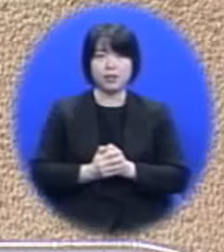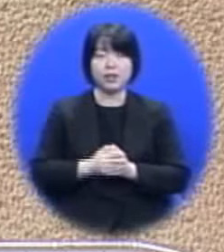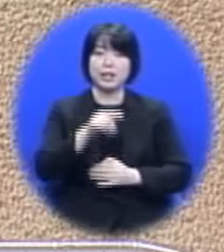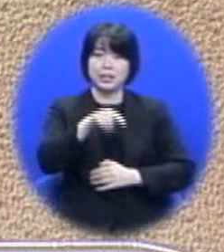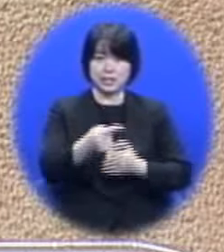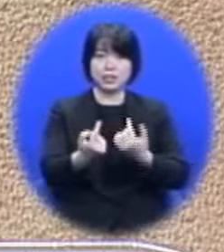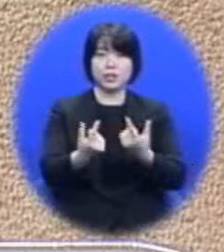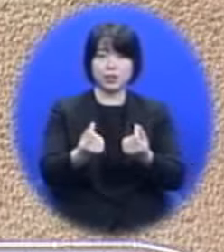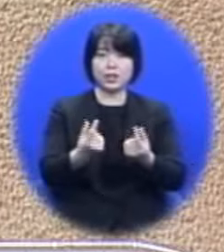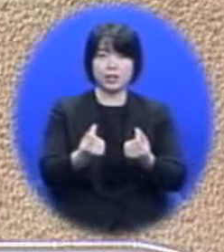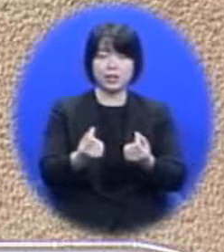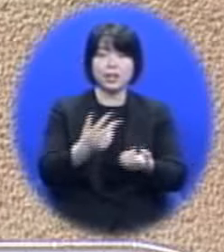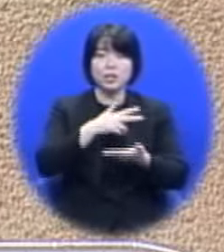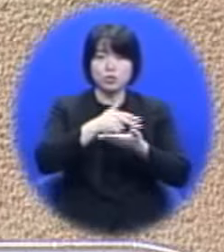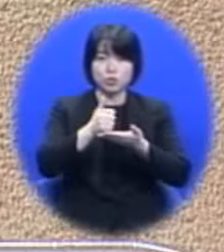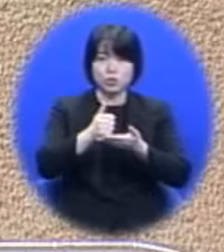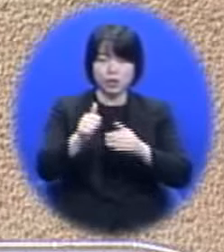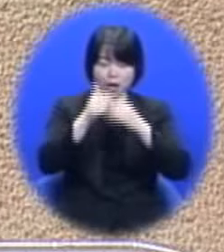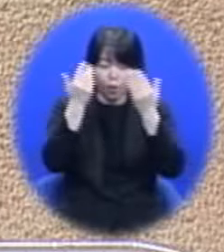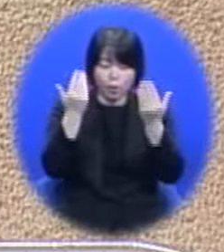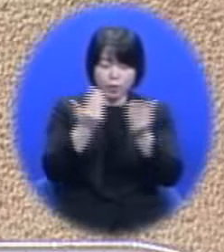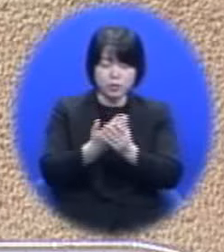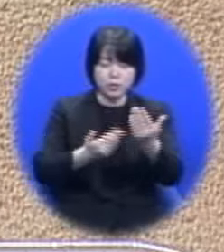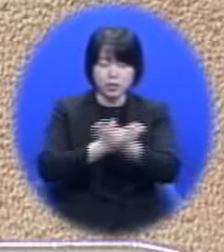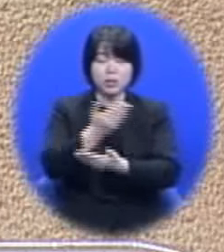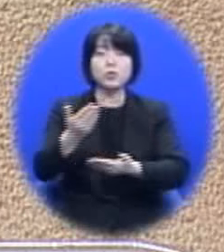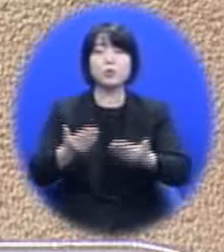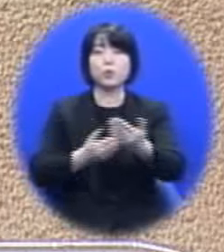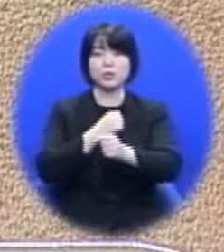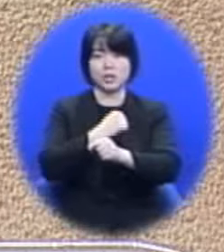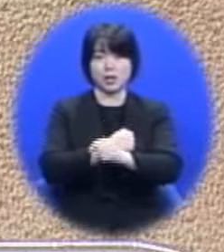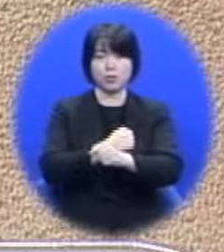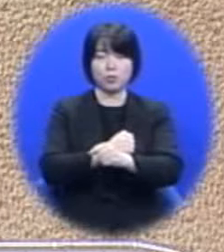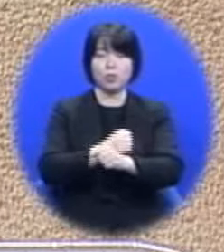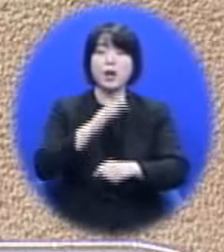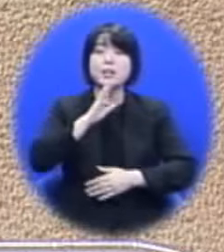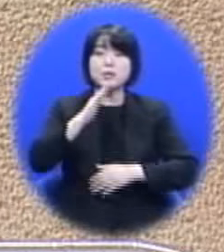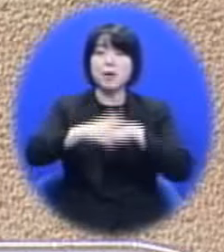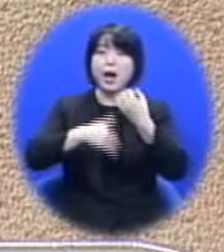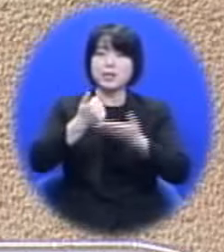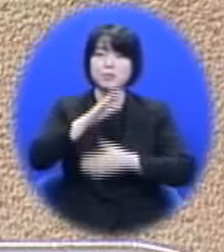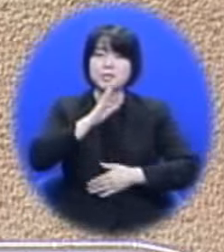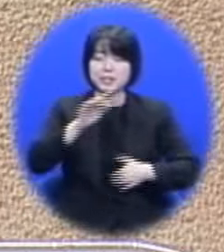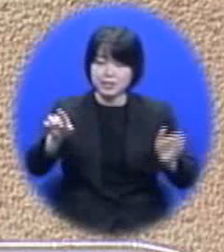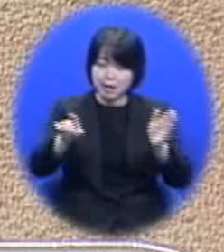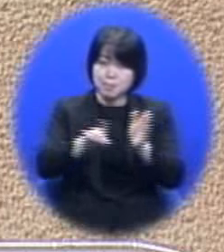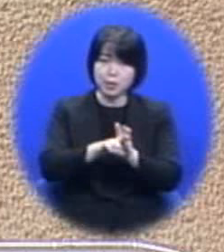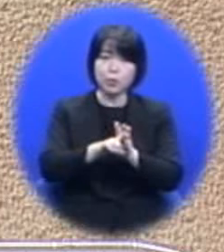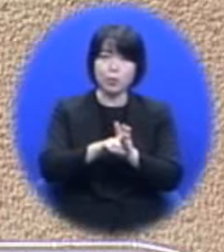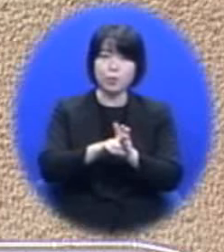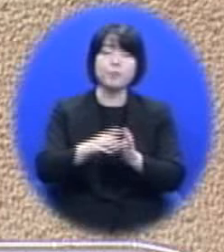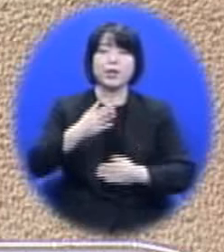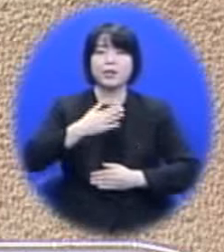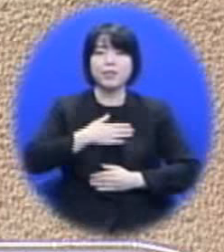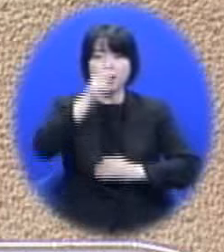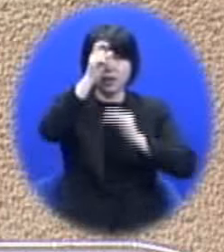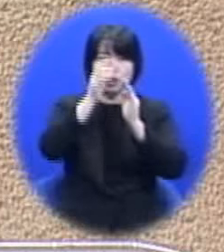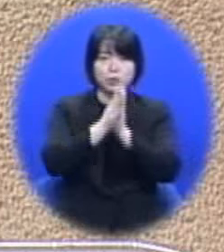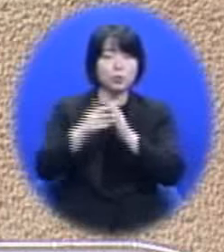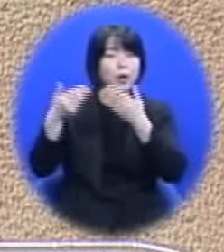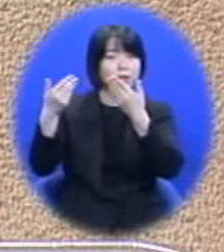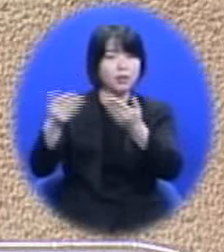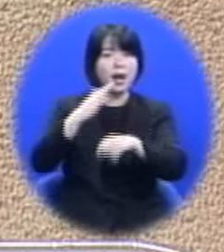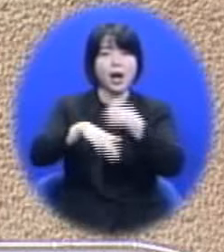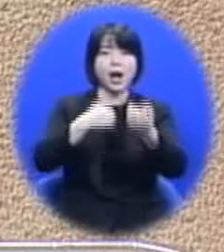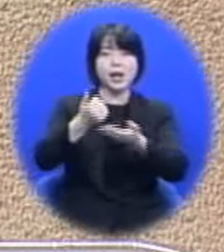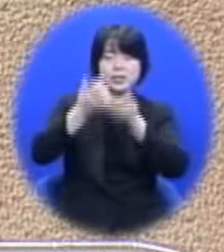이렇게 주님과 온전히 교제하면서 정말 하나님을 진짜 믿으며 내가 기도하는 것은 하나님을